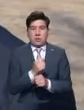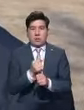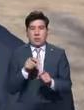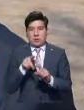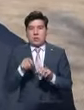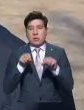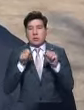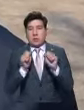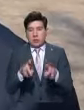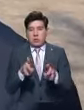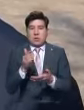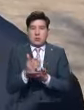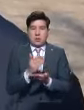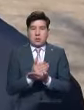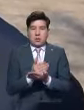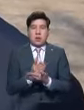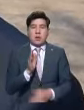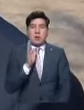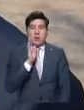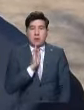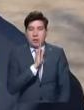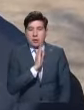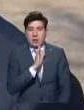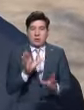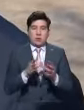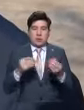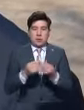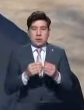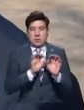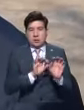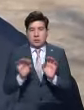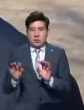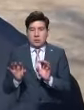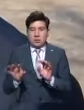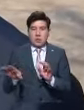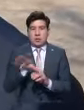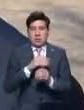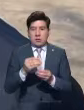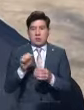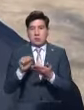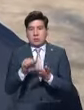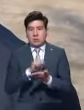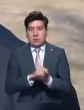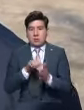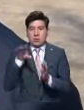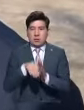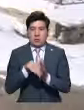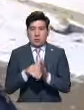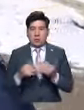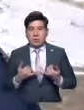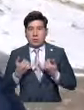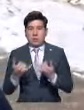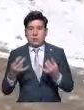келсем. Әйел адам ол отана. Үйдің барлық документ әйелде болады. Сондықтан да мен әйел адам